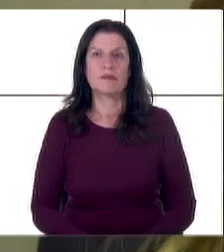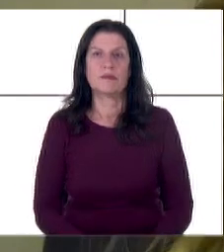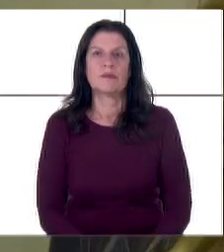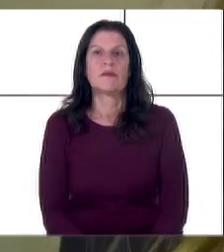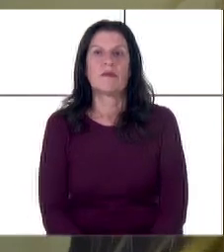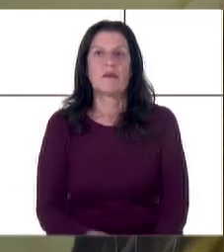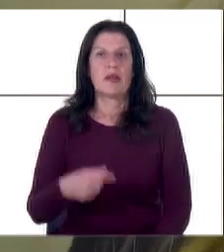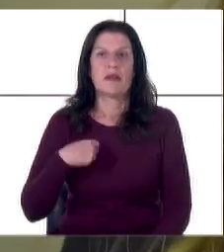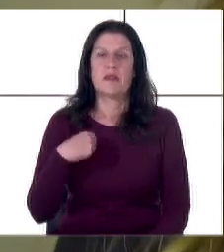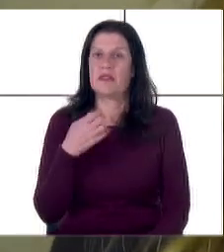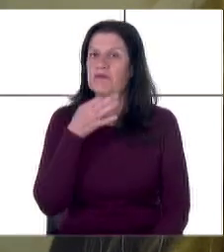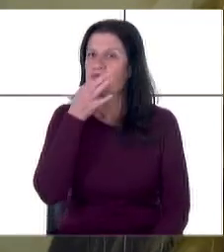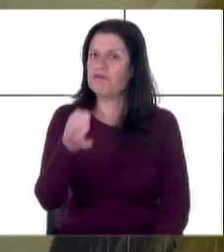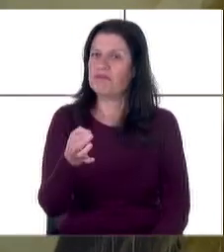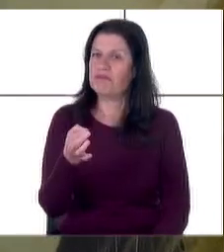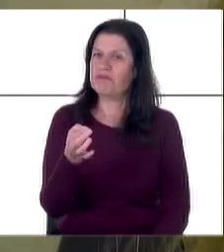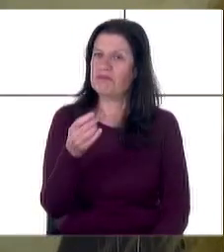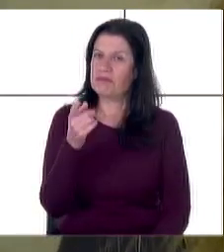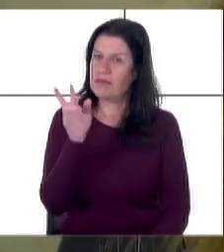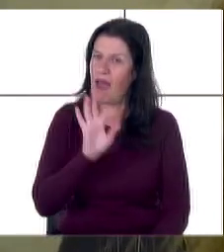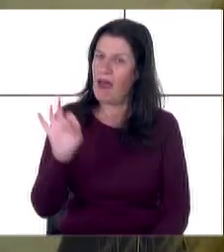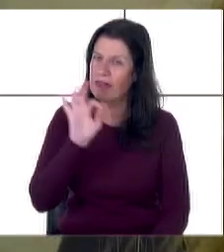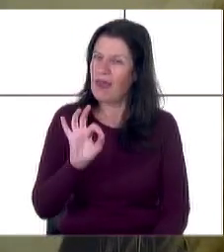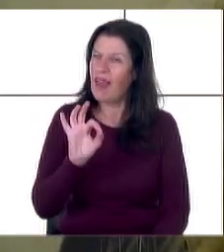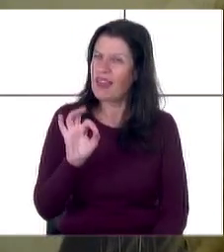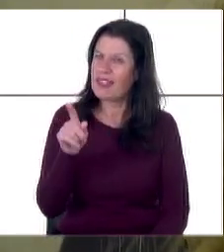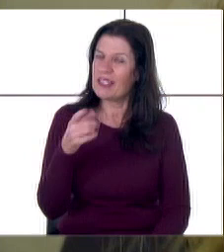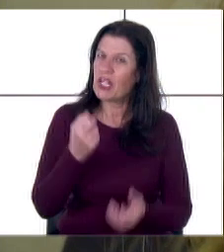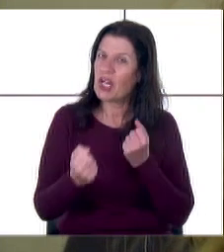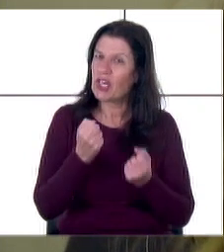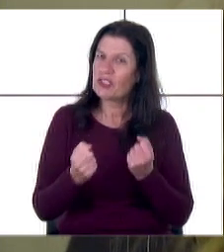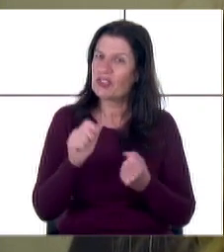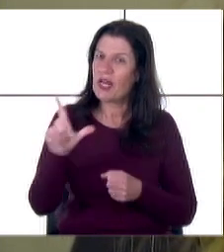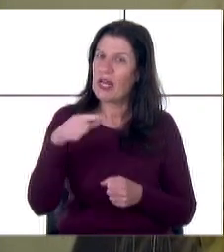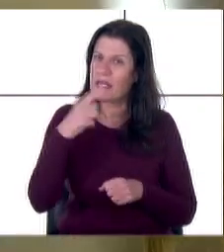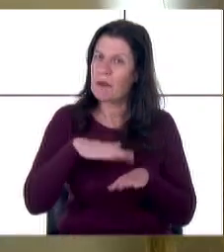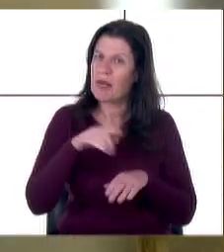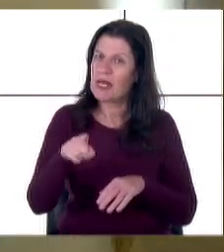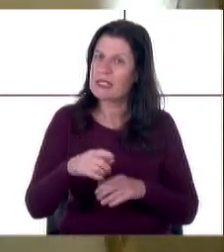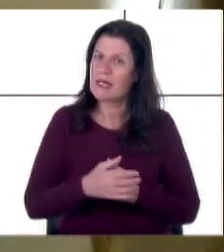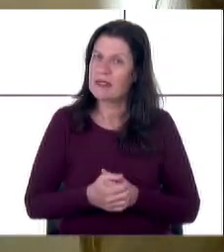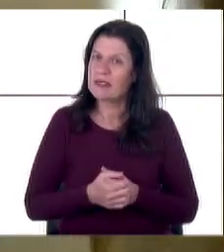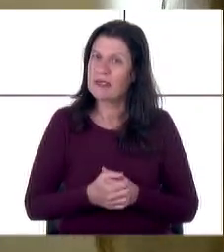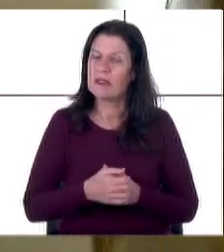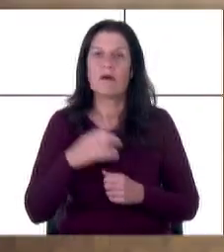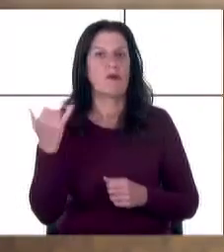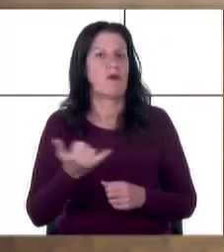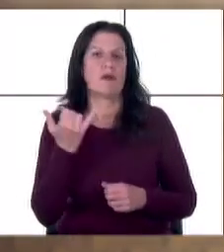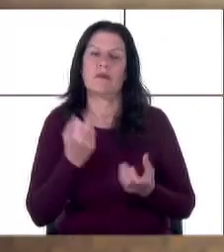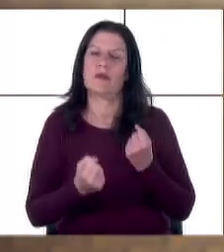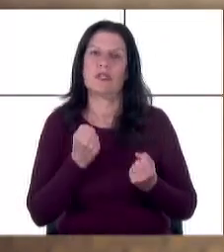אם זה עדיין קשה לך לדבר על זה. כל פעם מחדש זה קשה. במיוחד השבוע